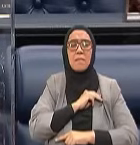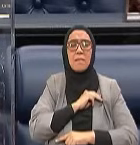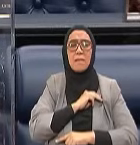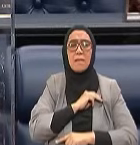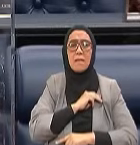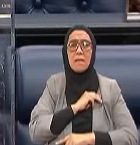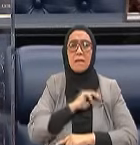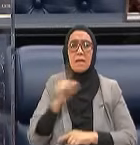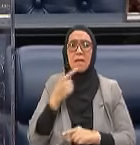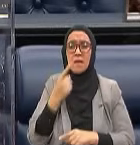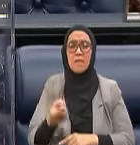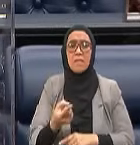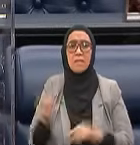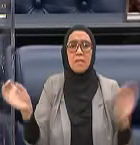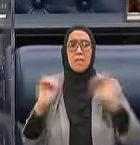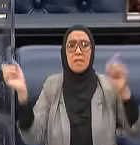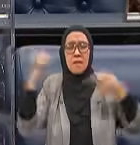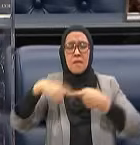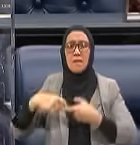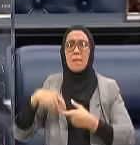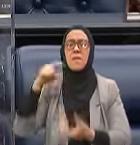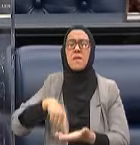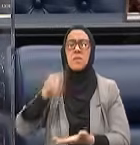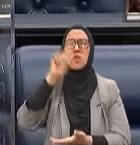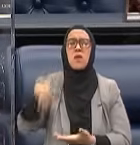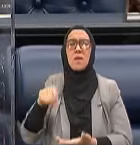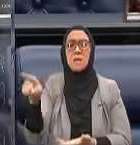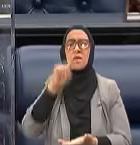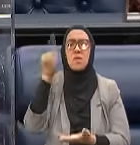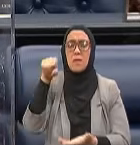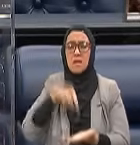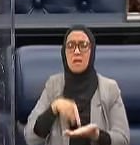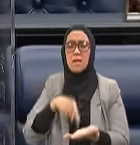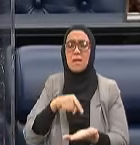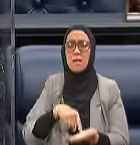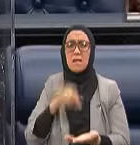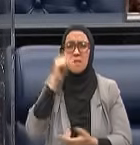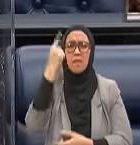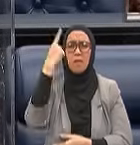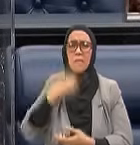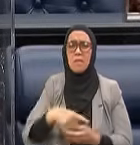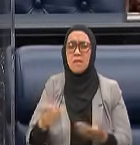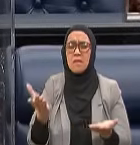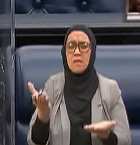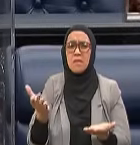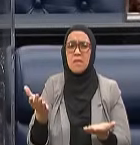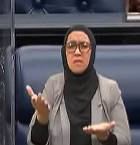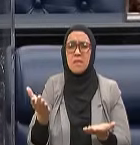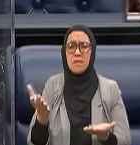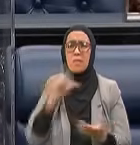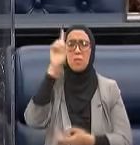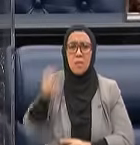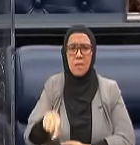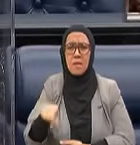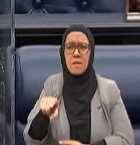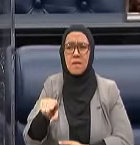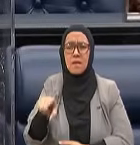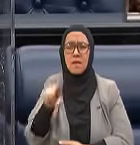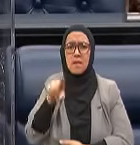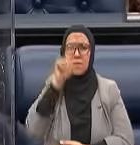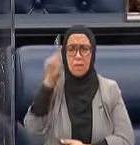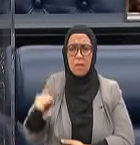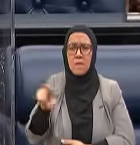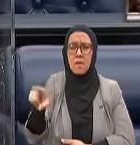Jokowi itu pelaburan luar menuju Jalan 115000000 paham road Reflection